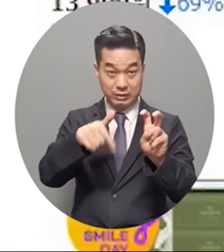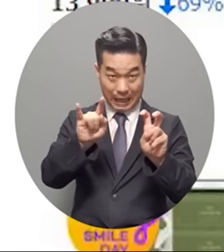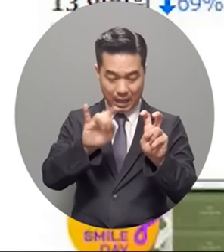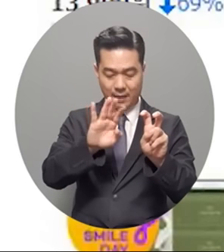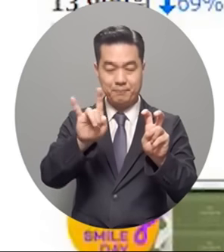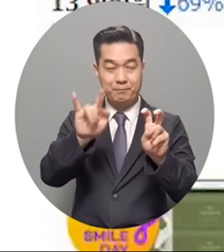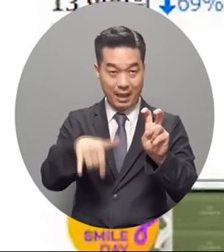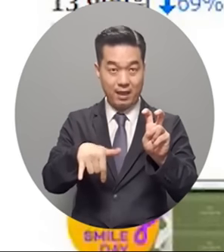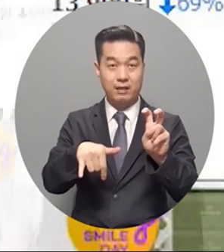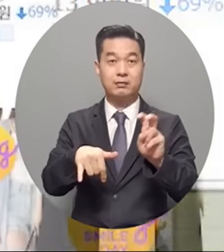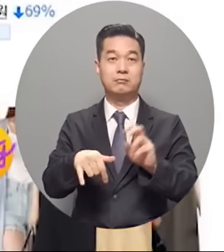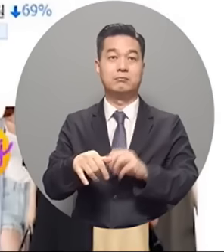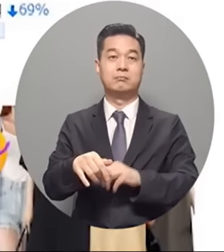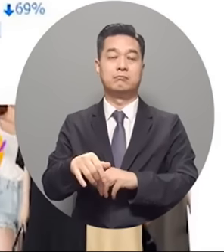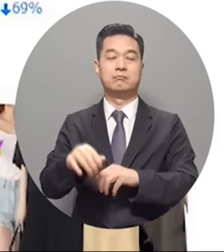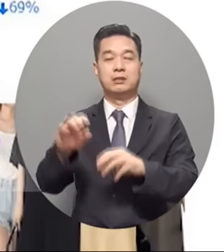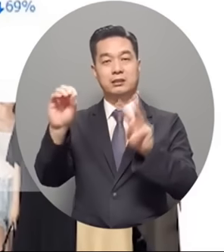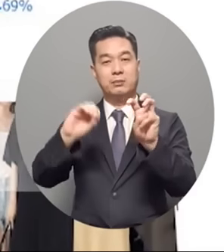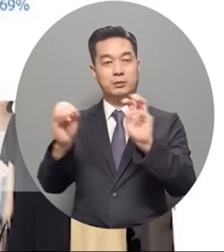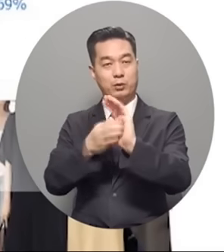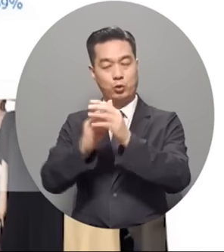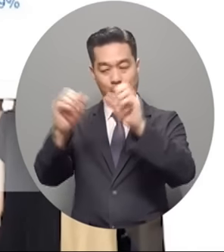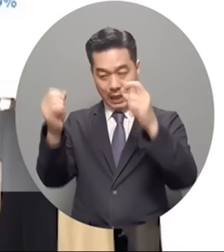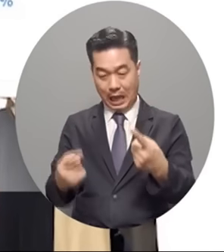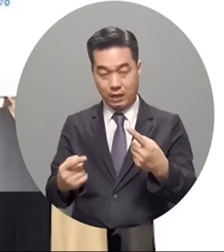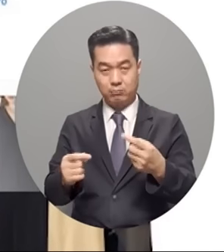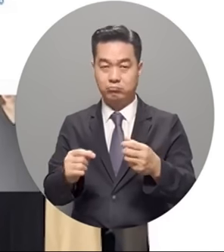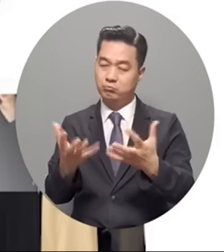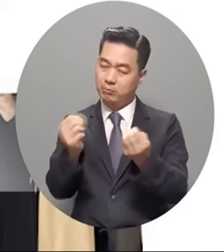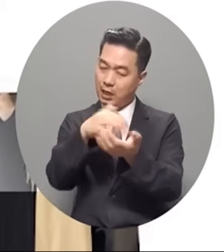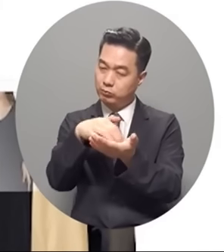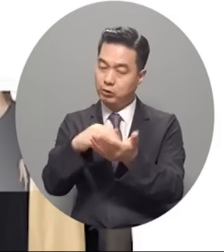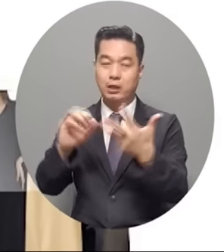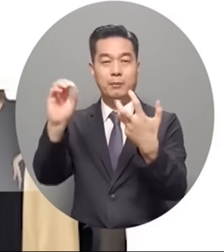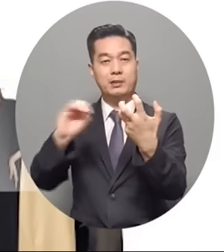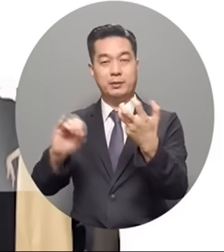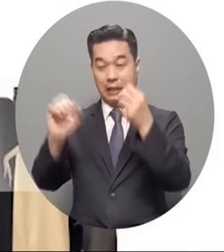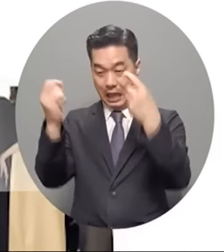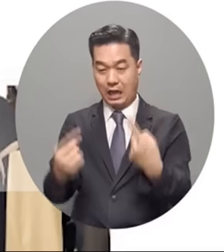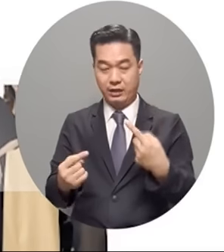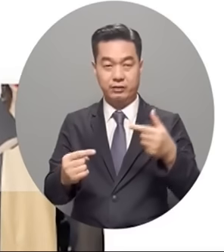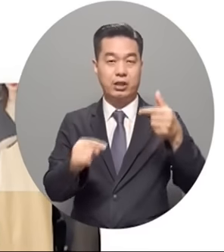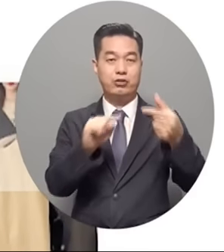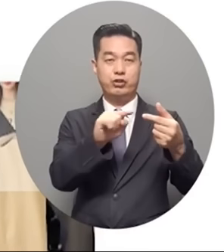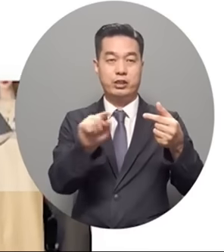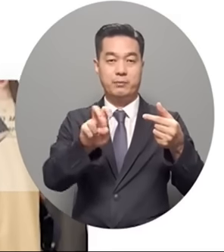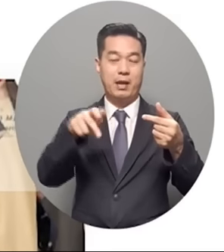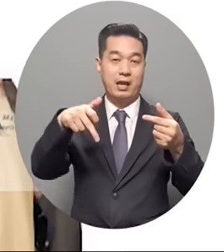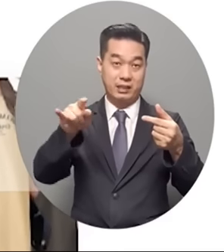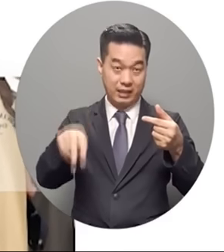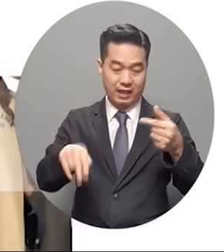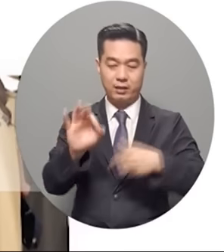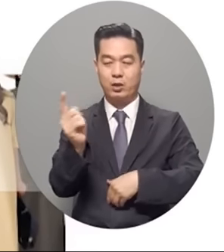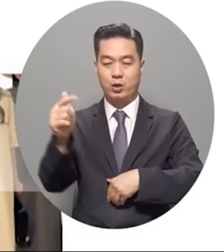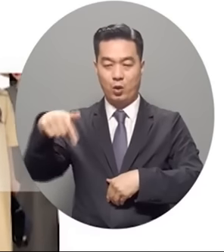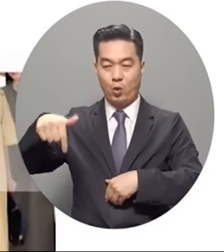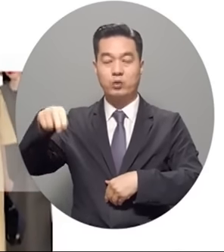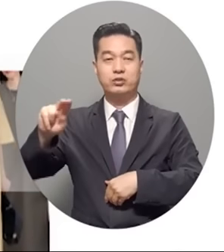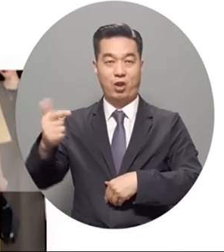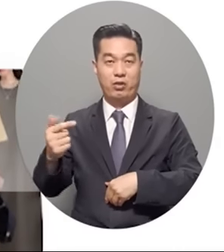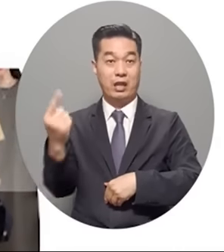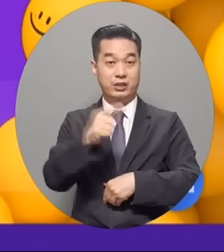표시가 붙었습니다. 최대 80%까지 대규모 할인에 나선 G마켓과 옥션의 첫날 매출이